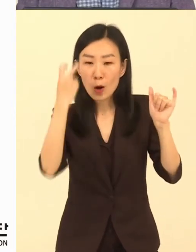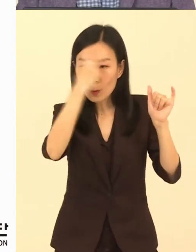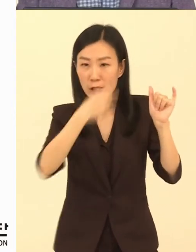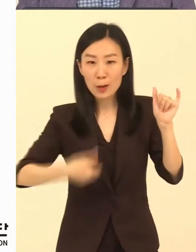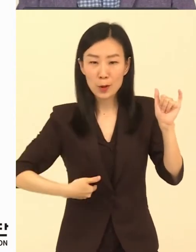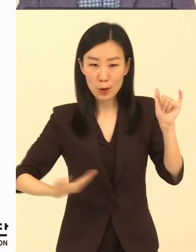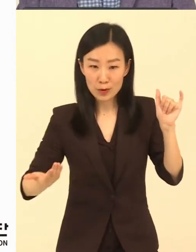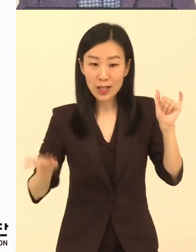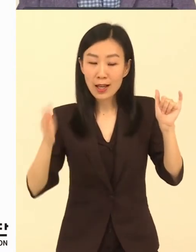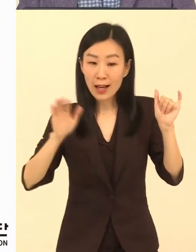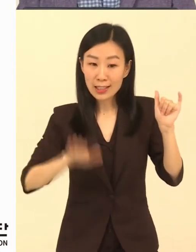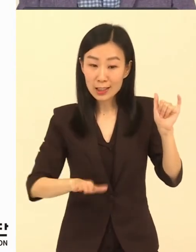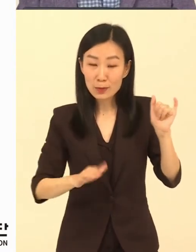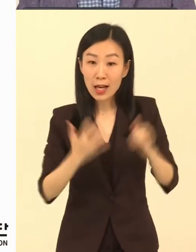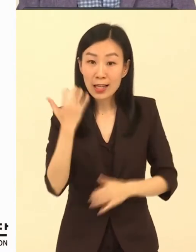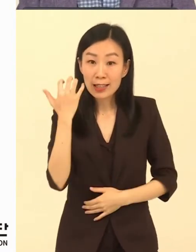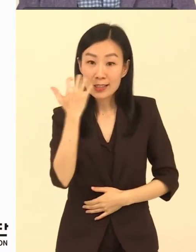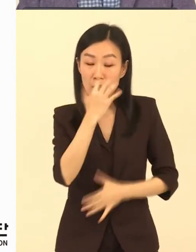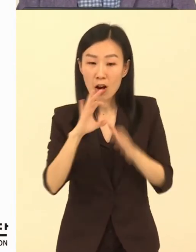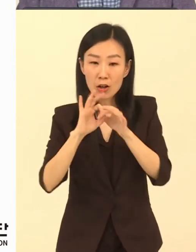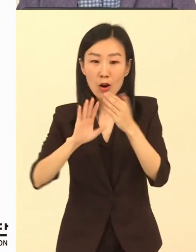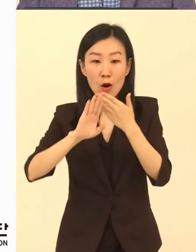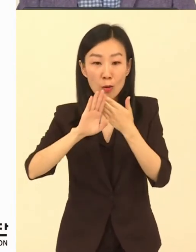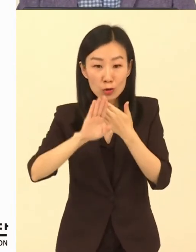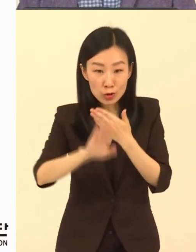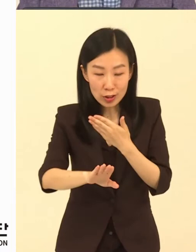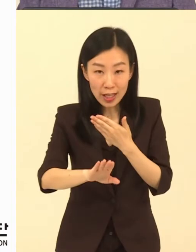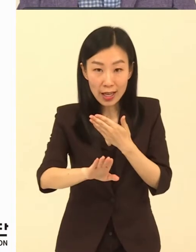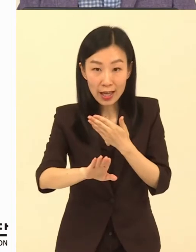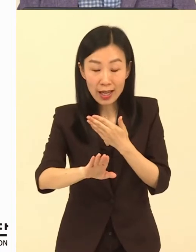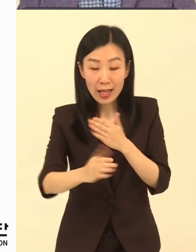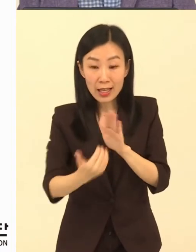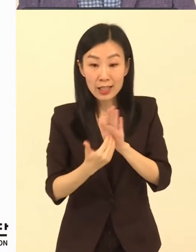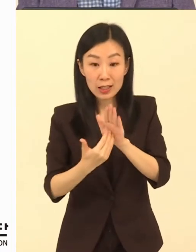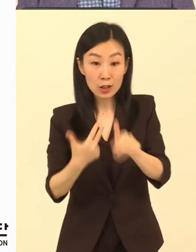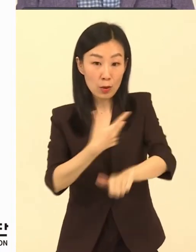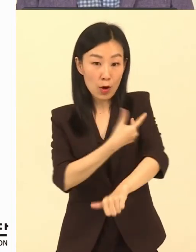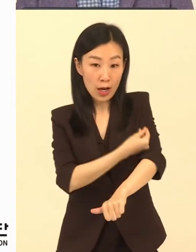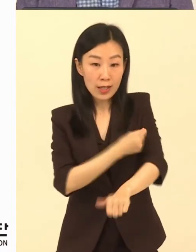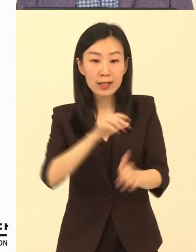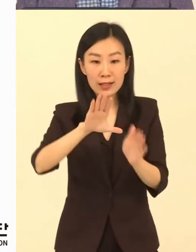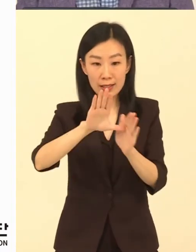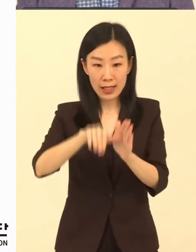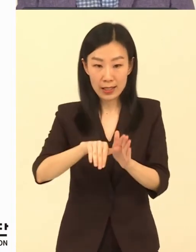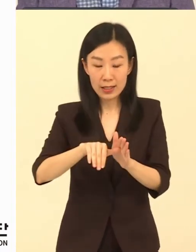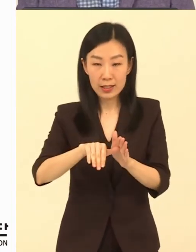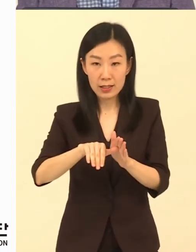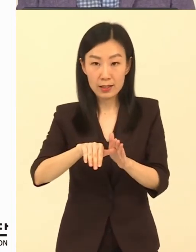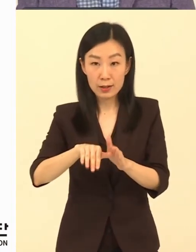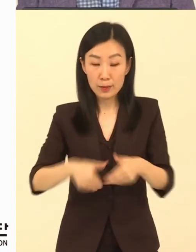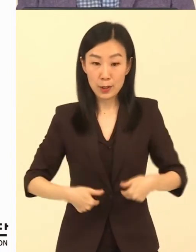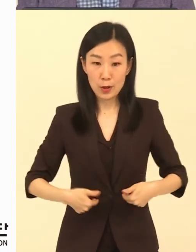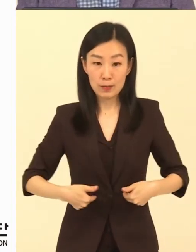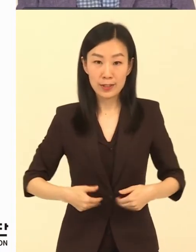성경험 이후에 접종을 진행하는 경우에는 검사를 선행하도록 하고 있습니다.